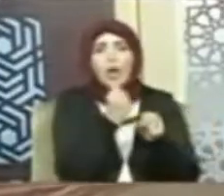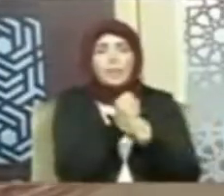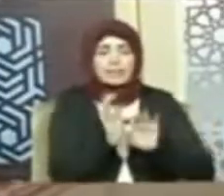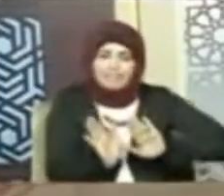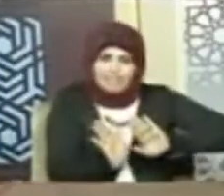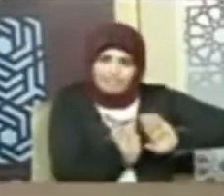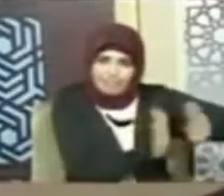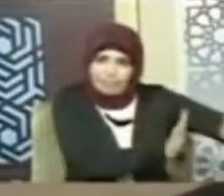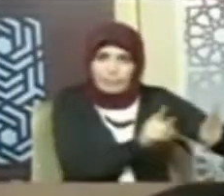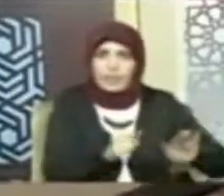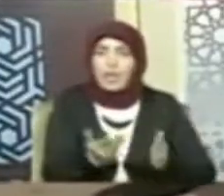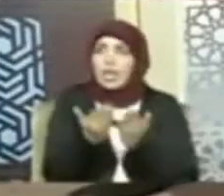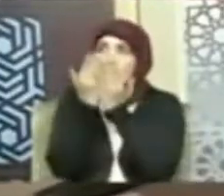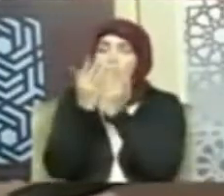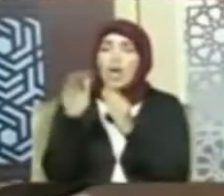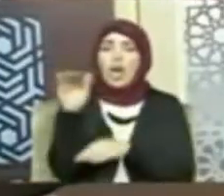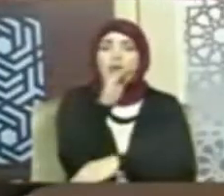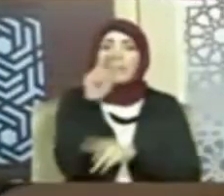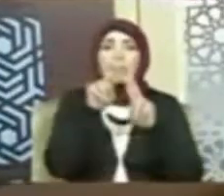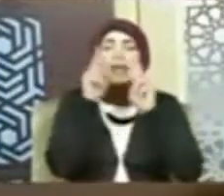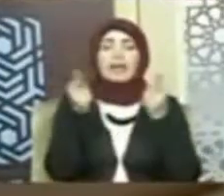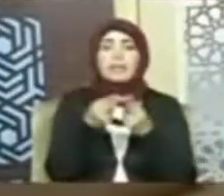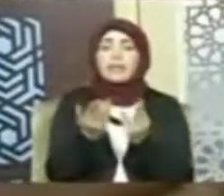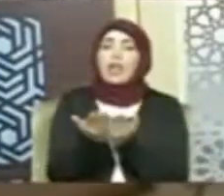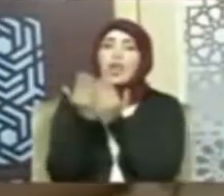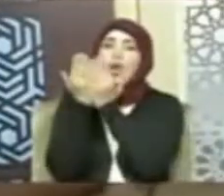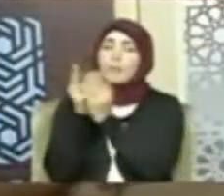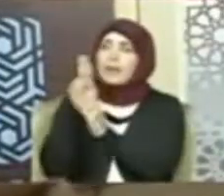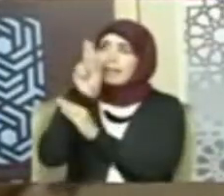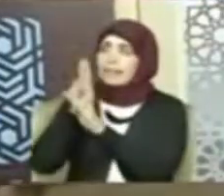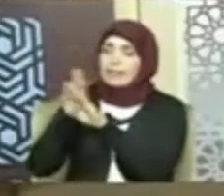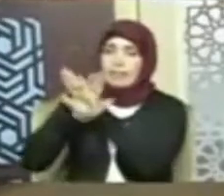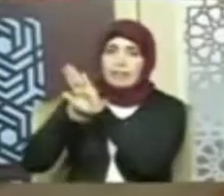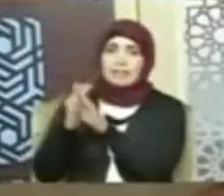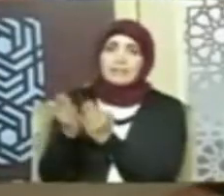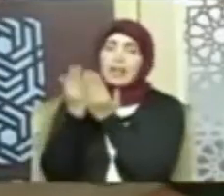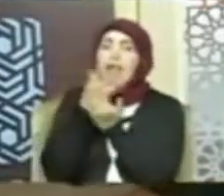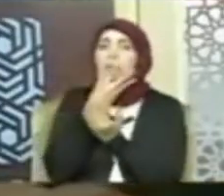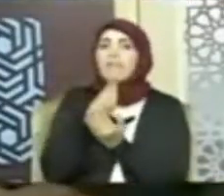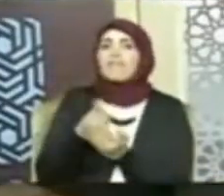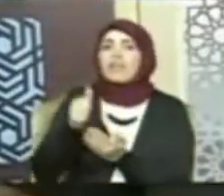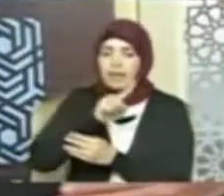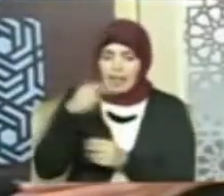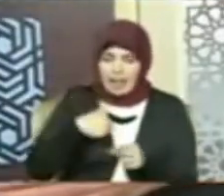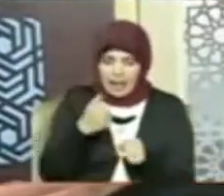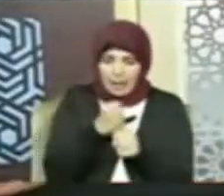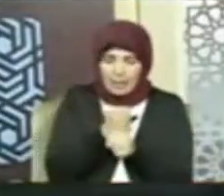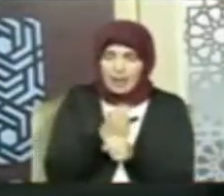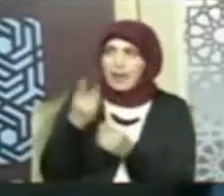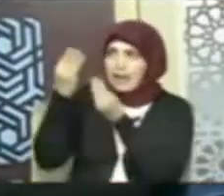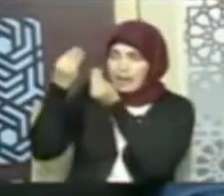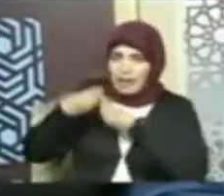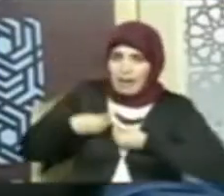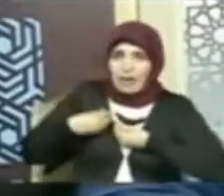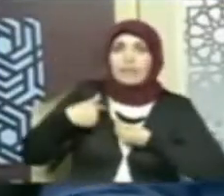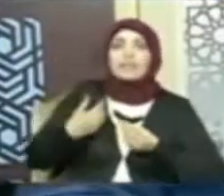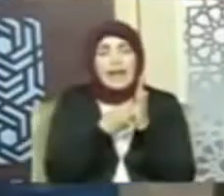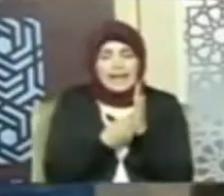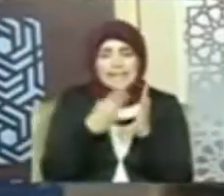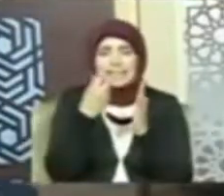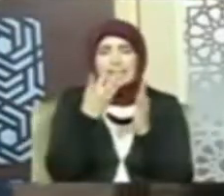يا رب العالمين. اللهم إنا نسألك بفضلك لا بأعمالنا أن تدخلنا